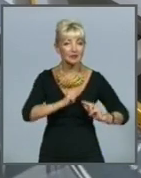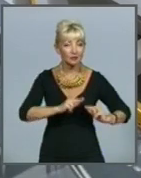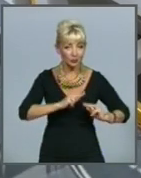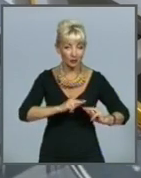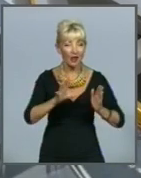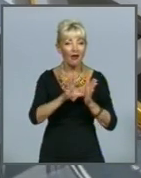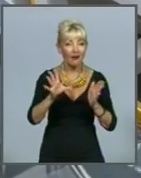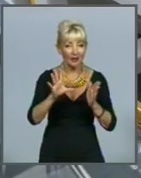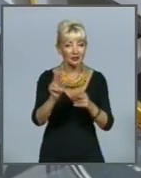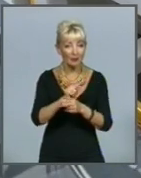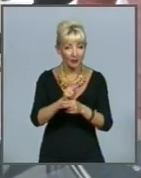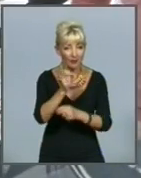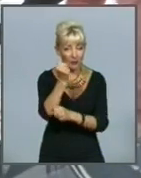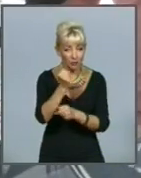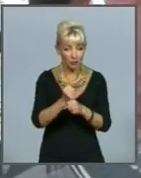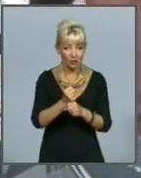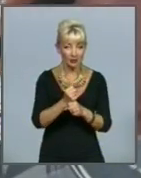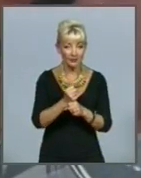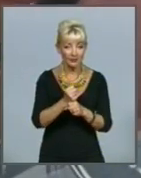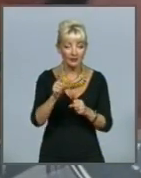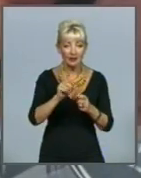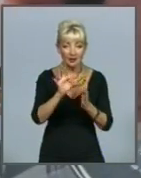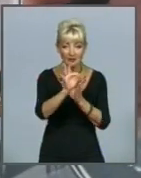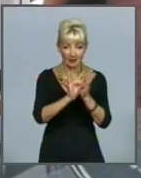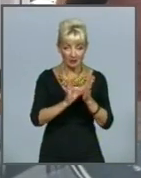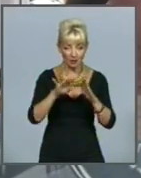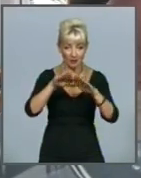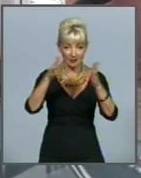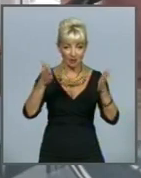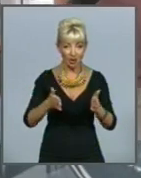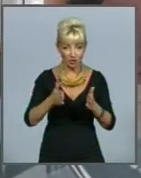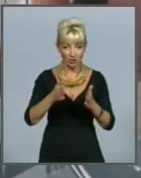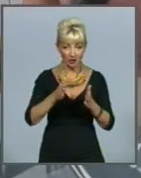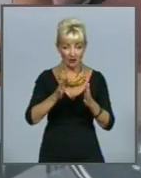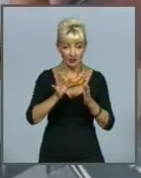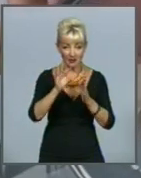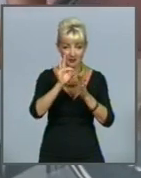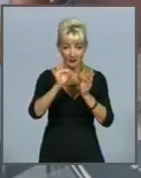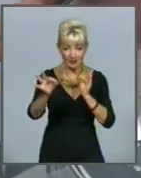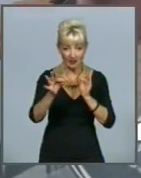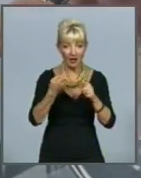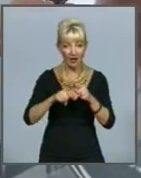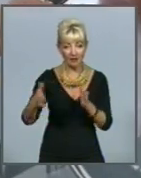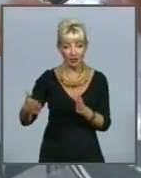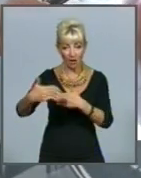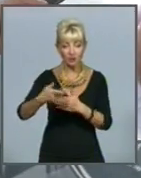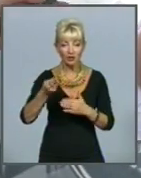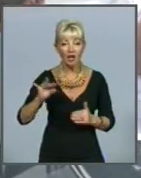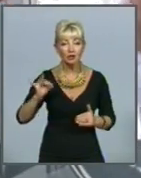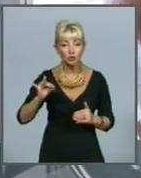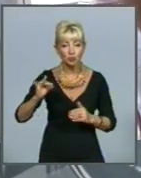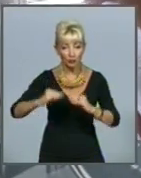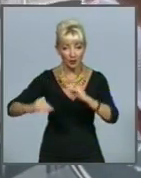вже готовий сверстак з ящиками. Это для инструмента ящики со всеми, так